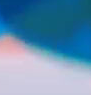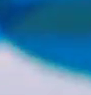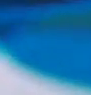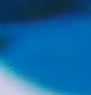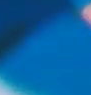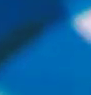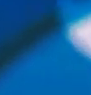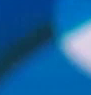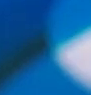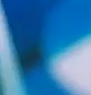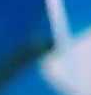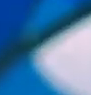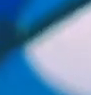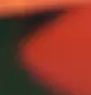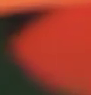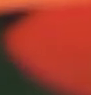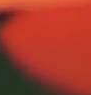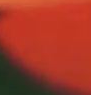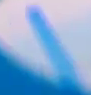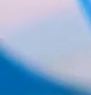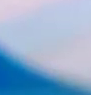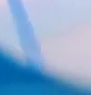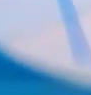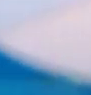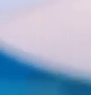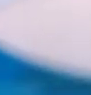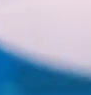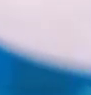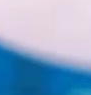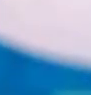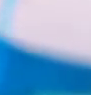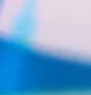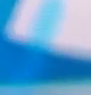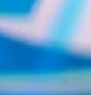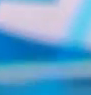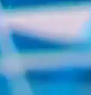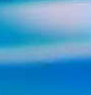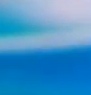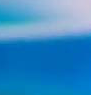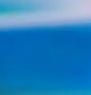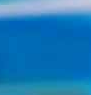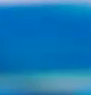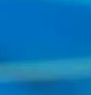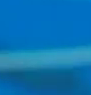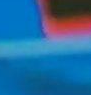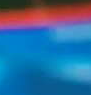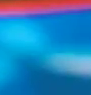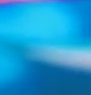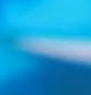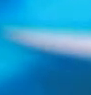журналистские расследования. Все то, что важно и нужно знать. Подписывайтесь, ставьте лайки, оставляйте комментарии и